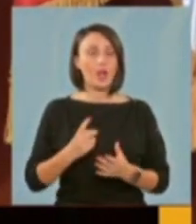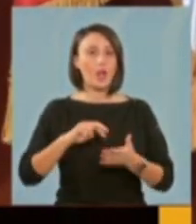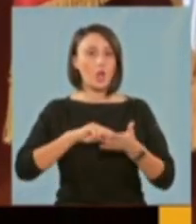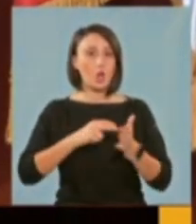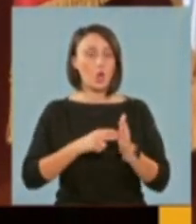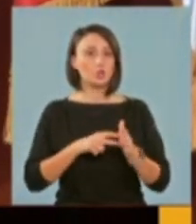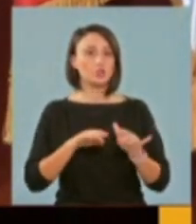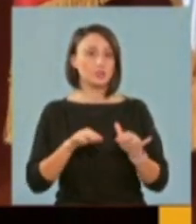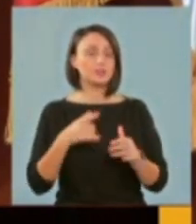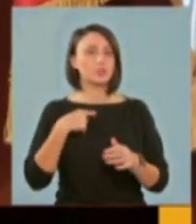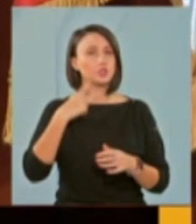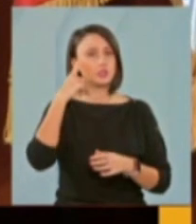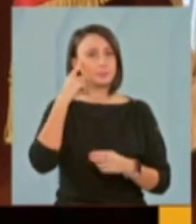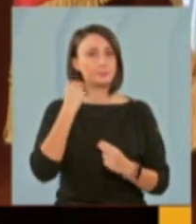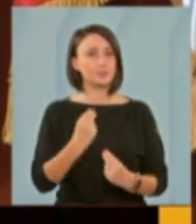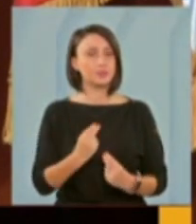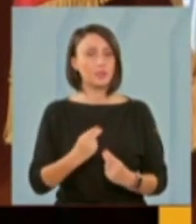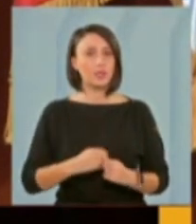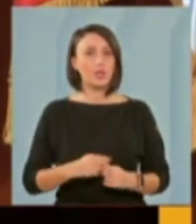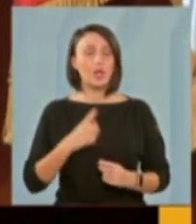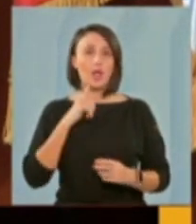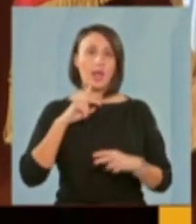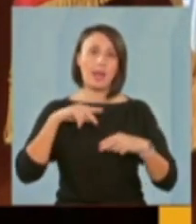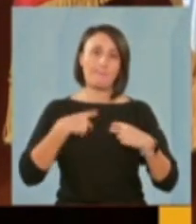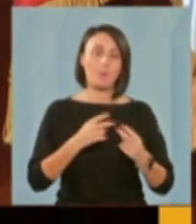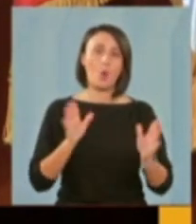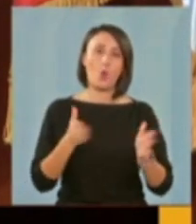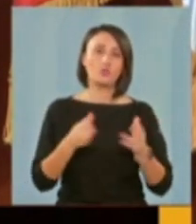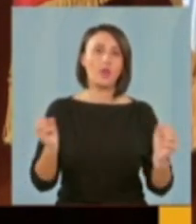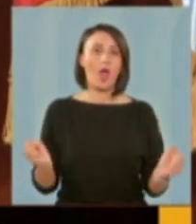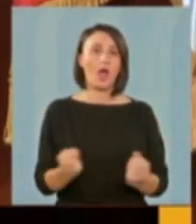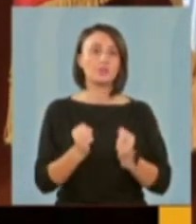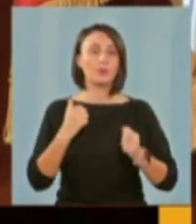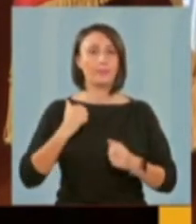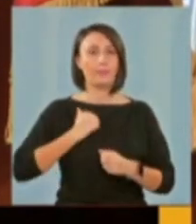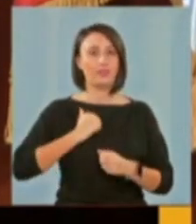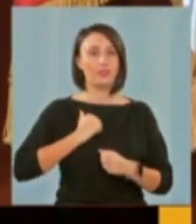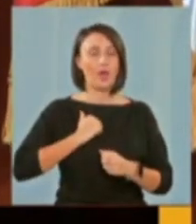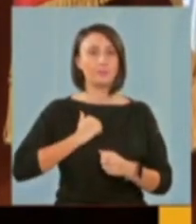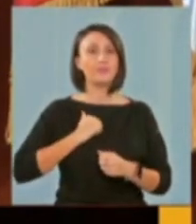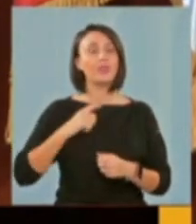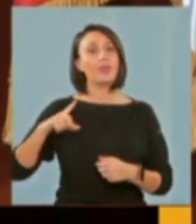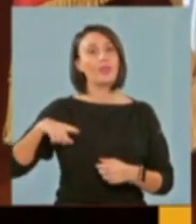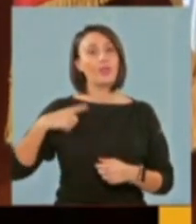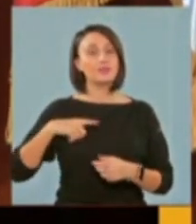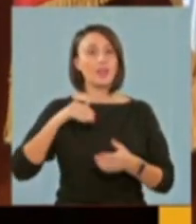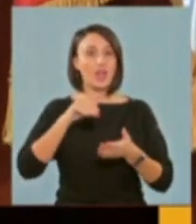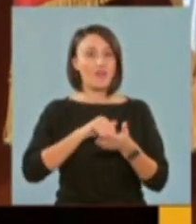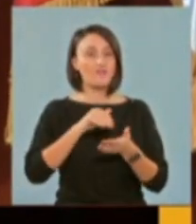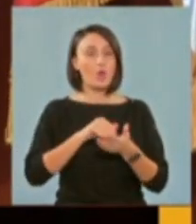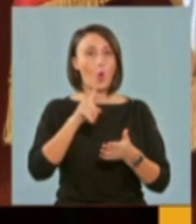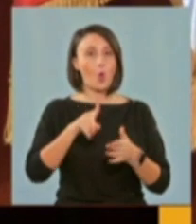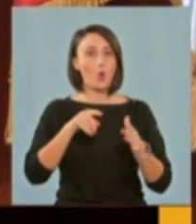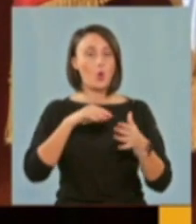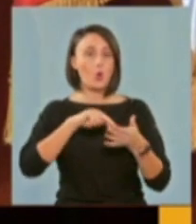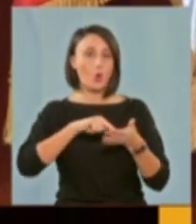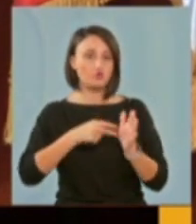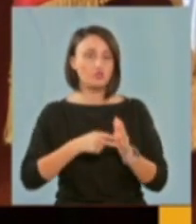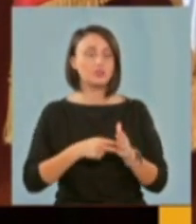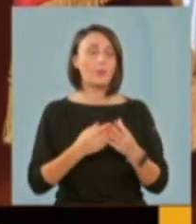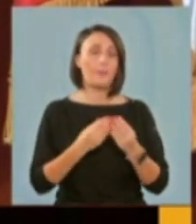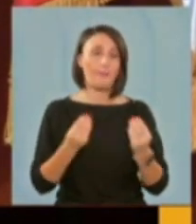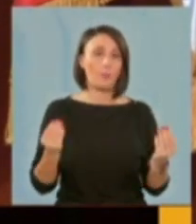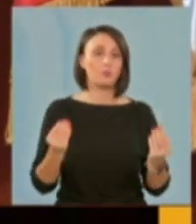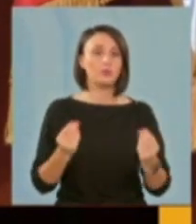logisticii. Știm foarte bine că înapoi a oricărei acțiuni militare este nevoie de o logistică